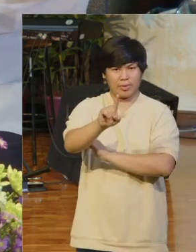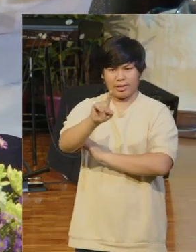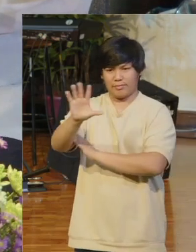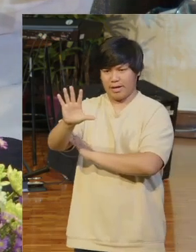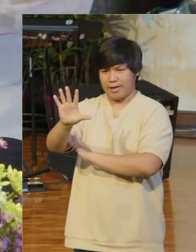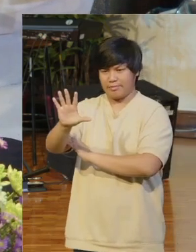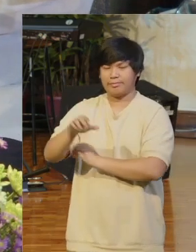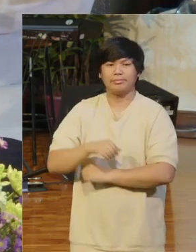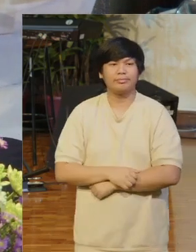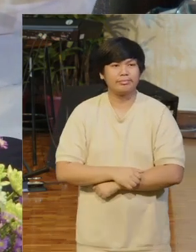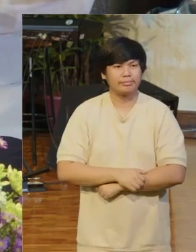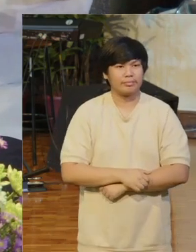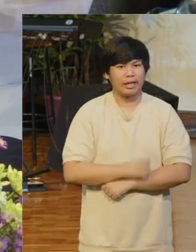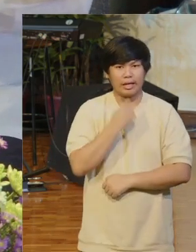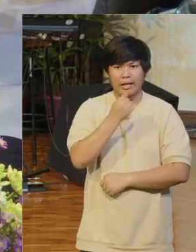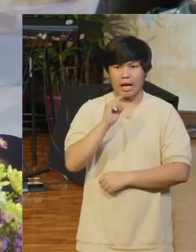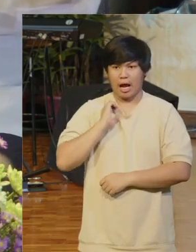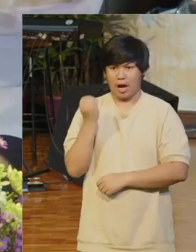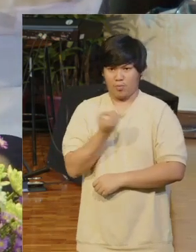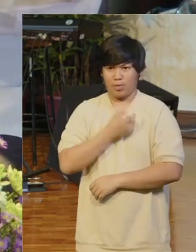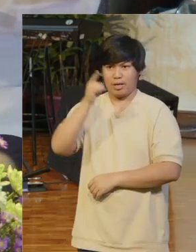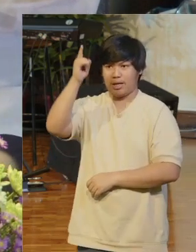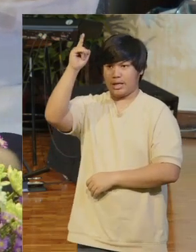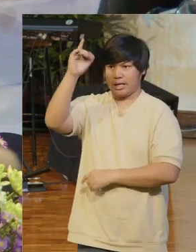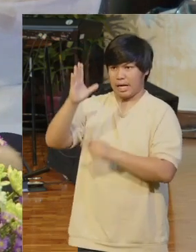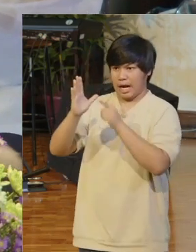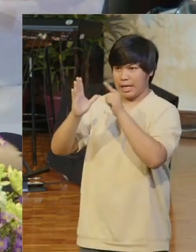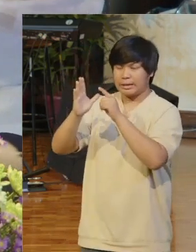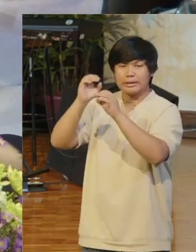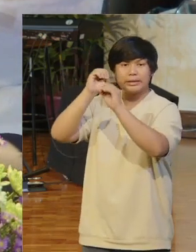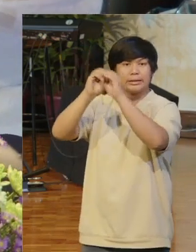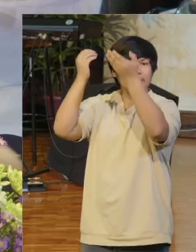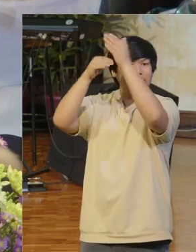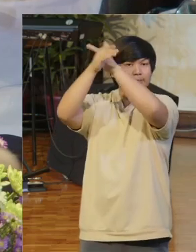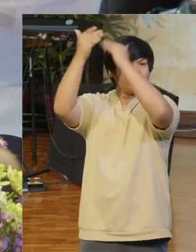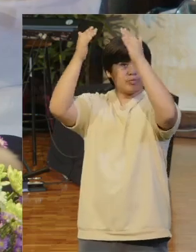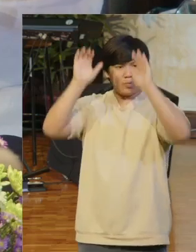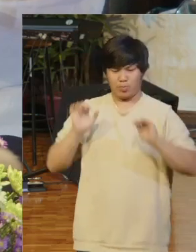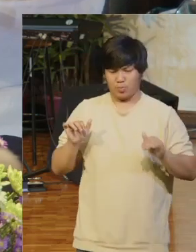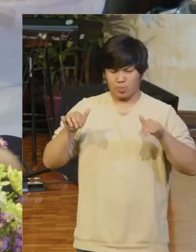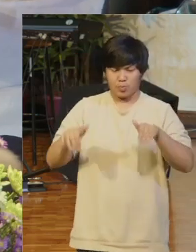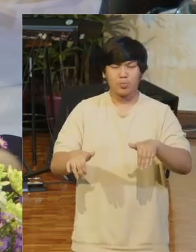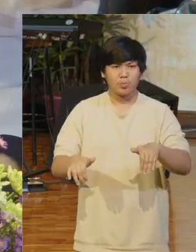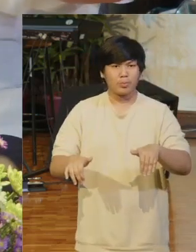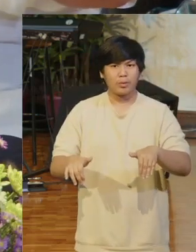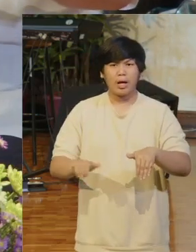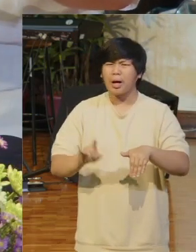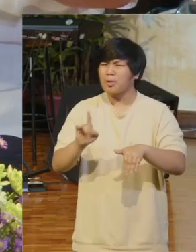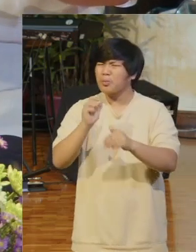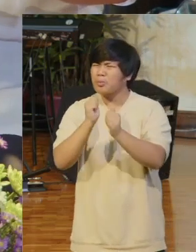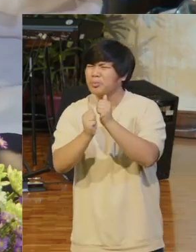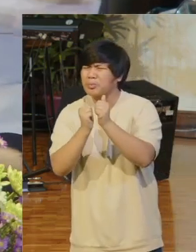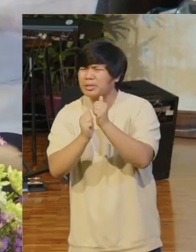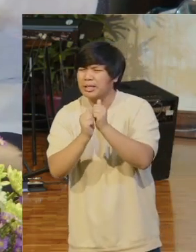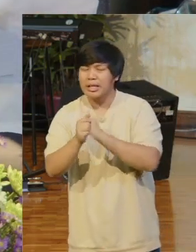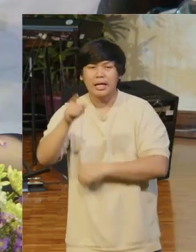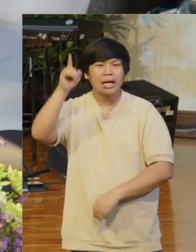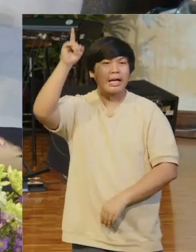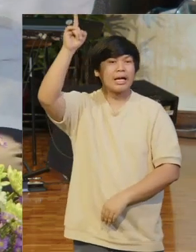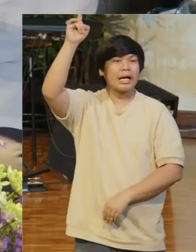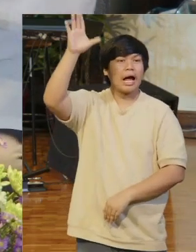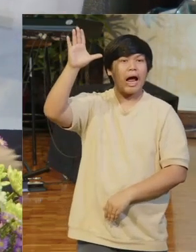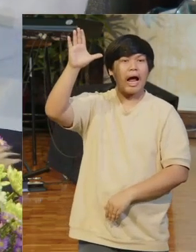3, Our God is in the heaven. Siya ay nasa kalangitan. Ang ibig sabihin lang noon, siya ay